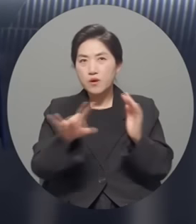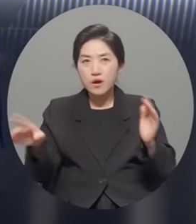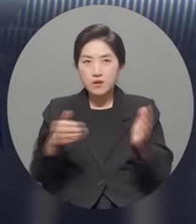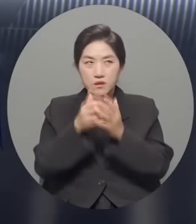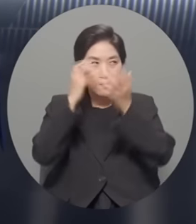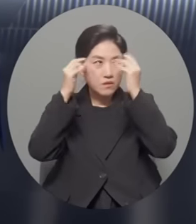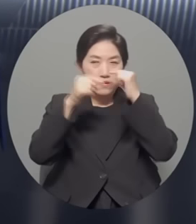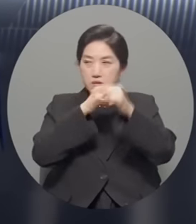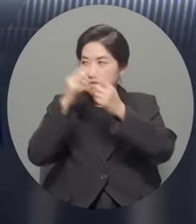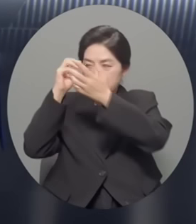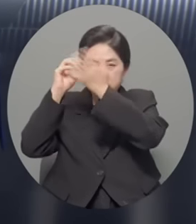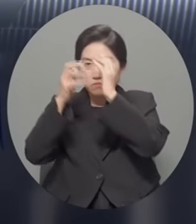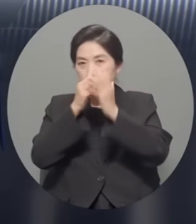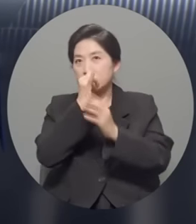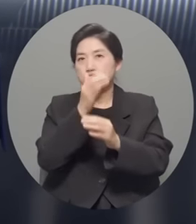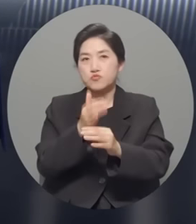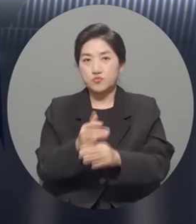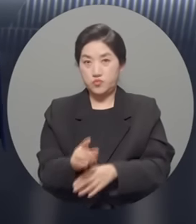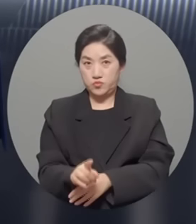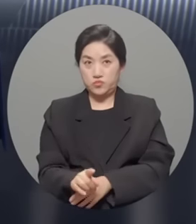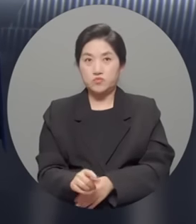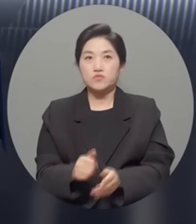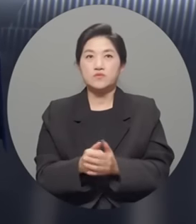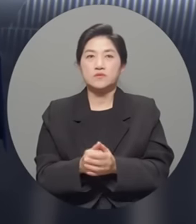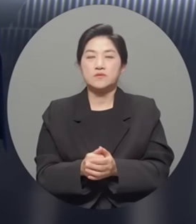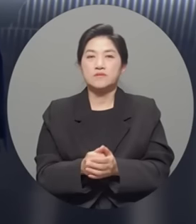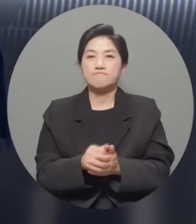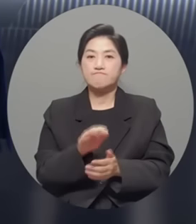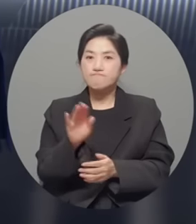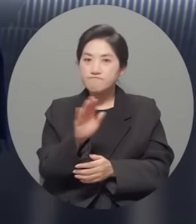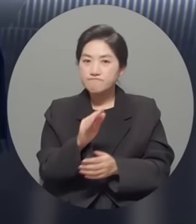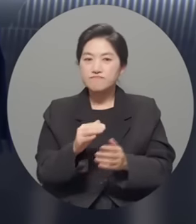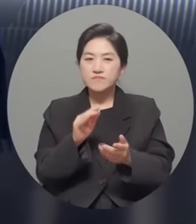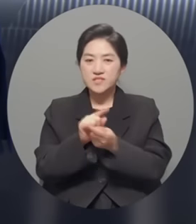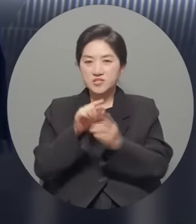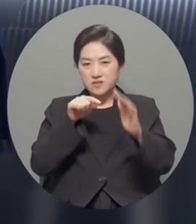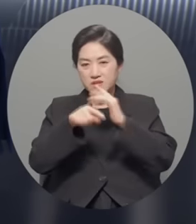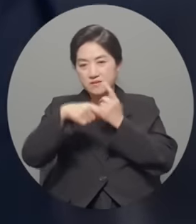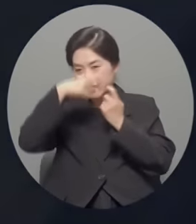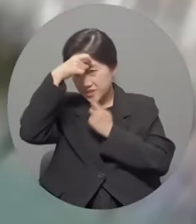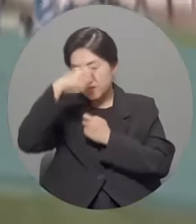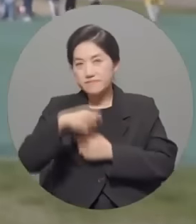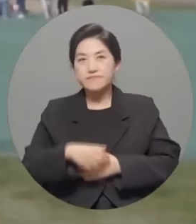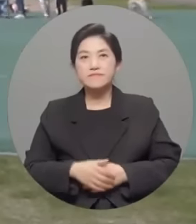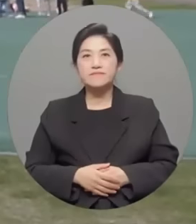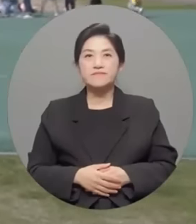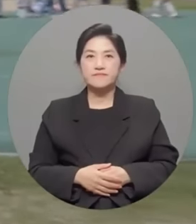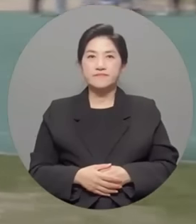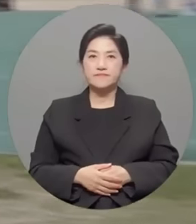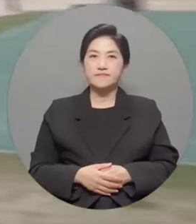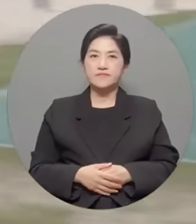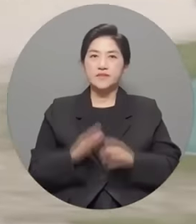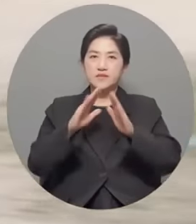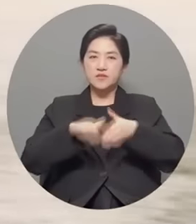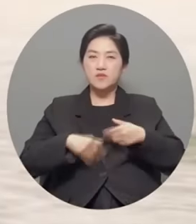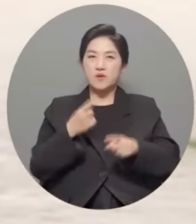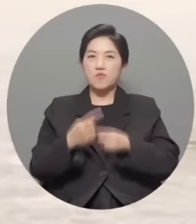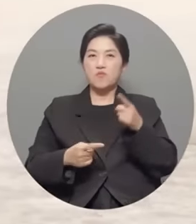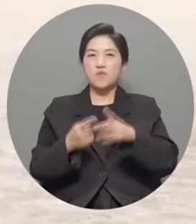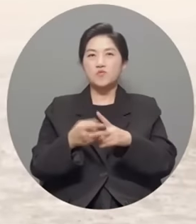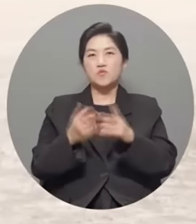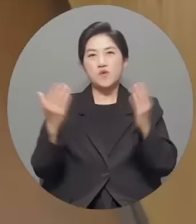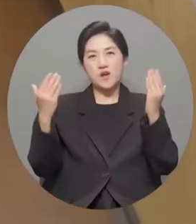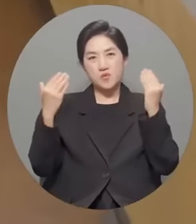혼란과 혼돈이 벌어지고 있다는데요. 무슨 일인지 현장에서 확인해봤습니다. 전남 목포의 한